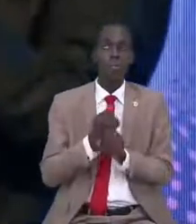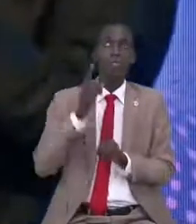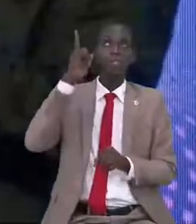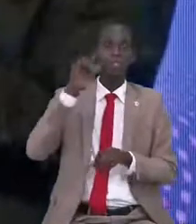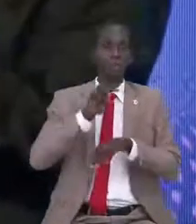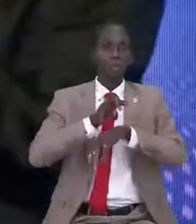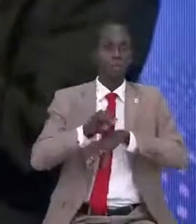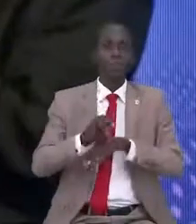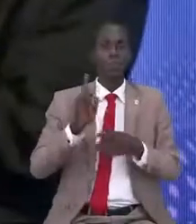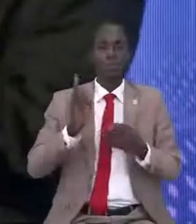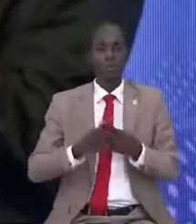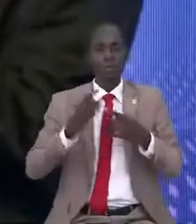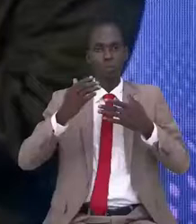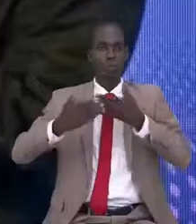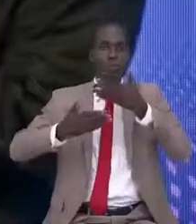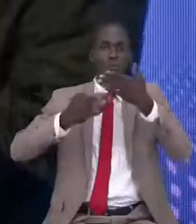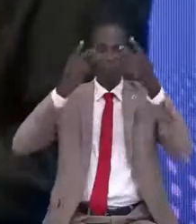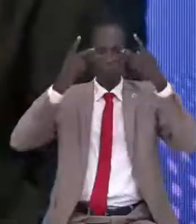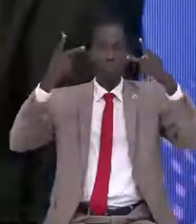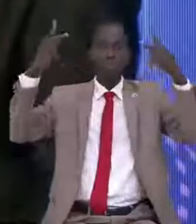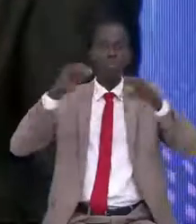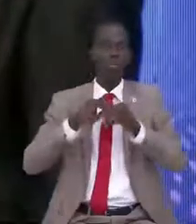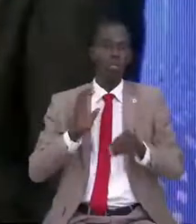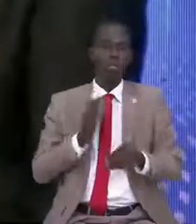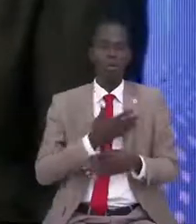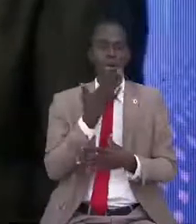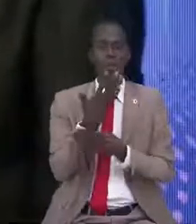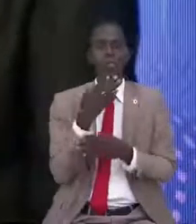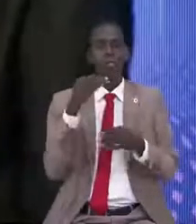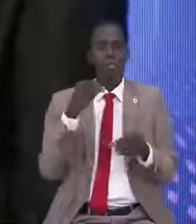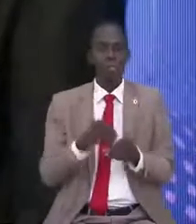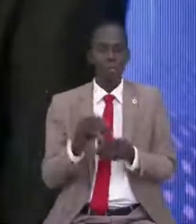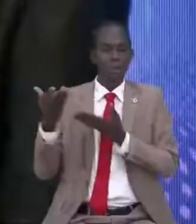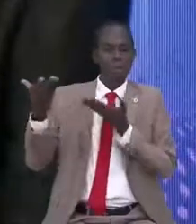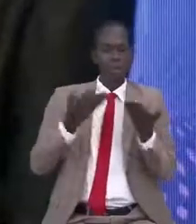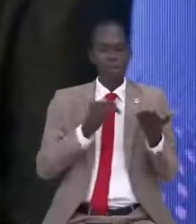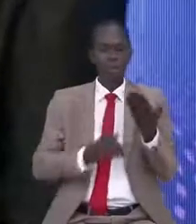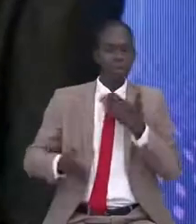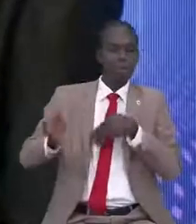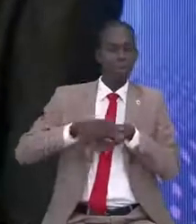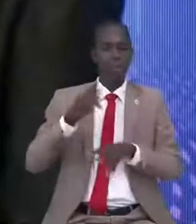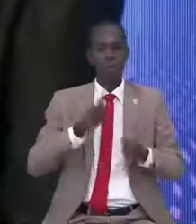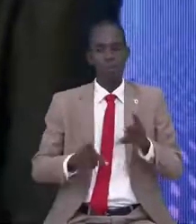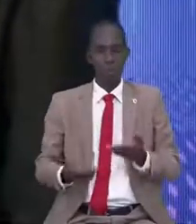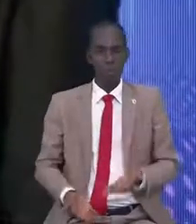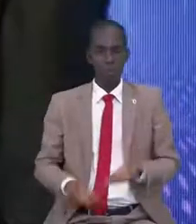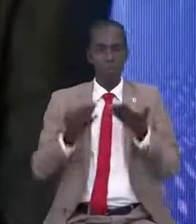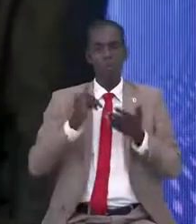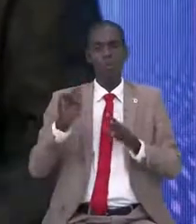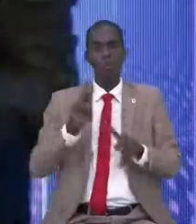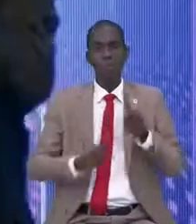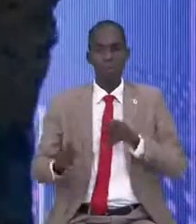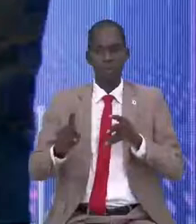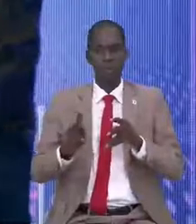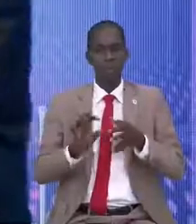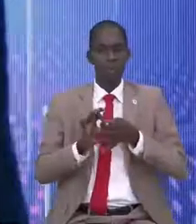fasse que sa parole, que son ministère prospère dans notre cœur en retournant les